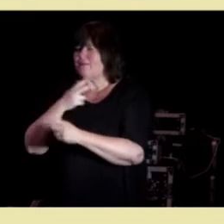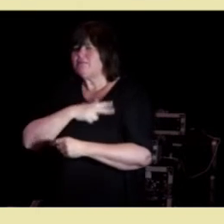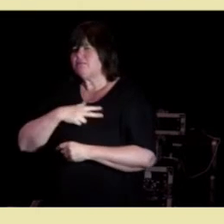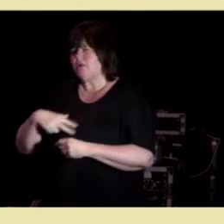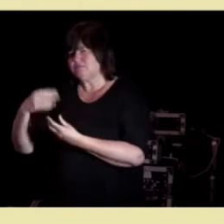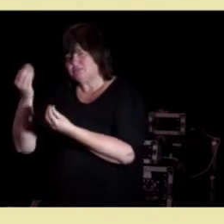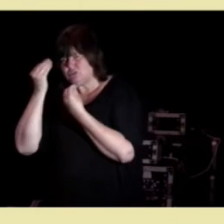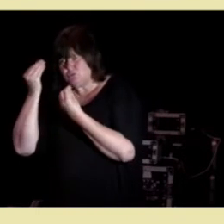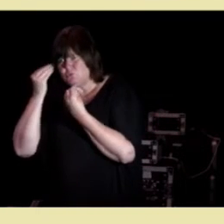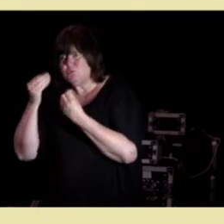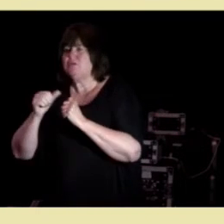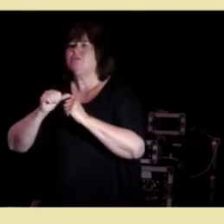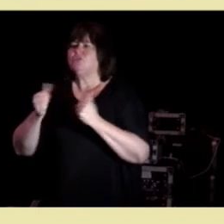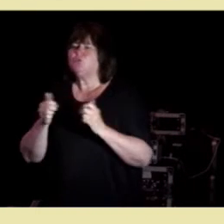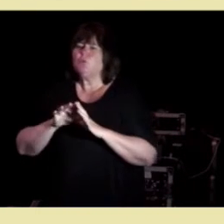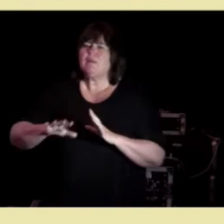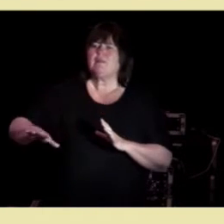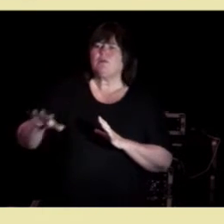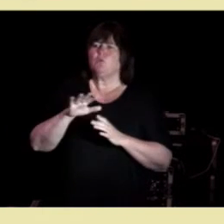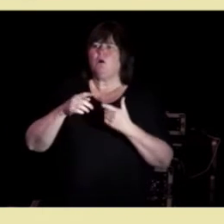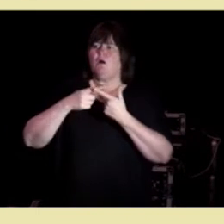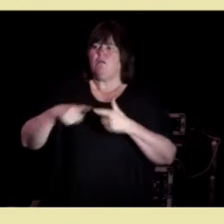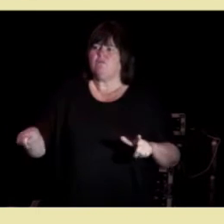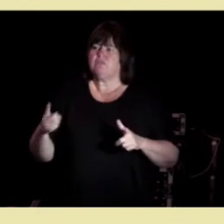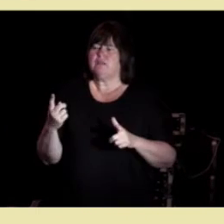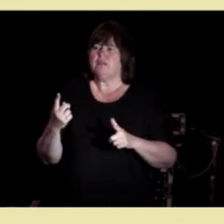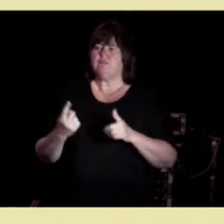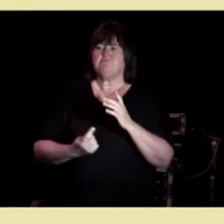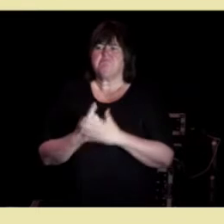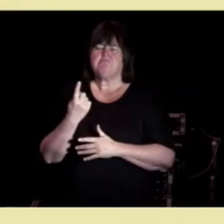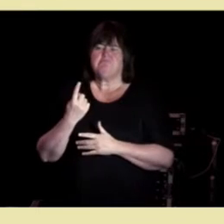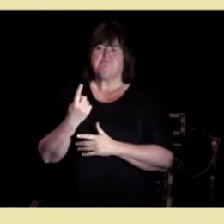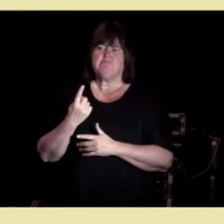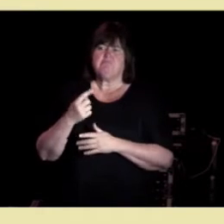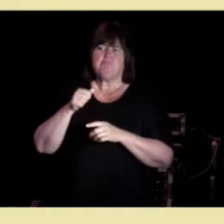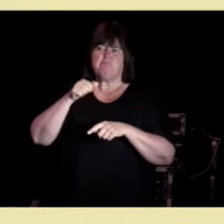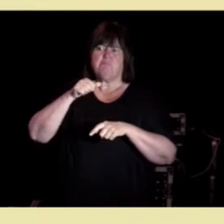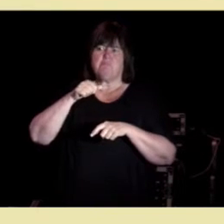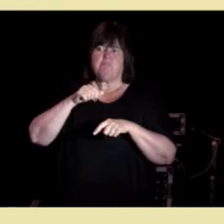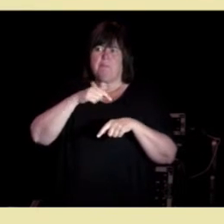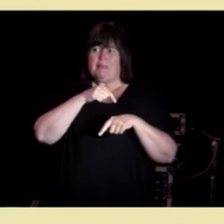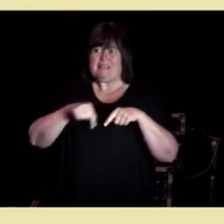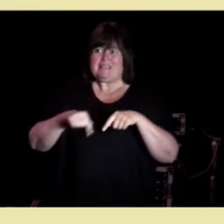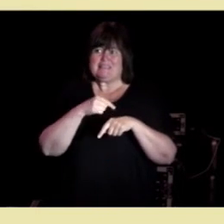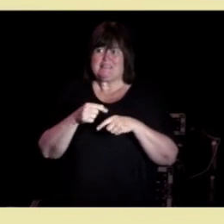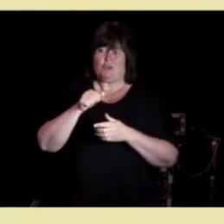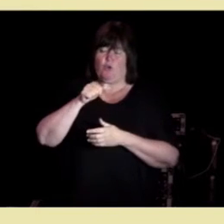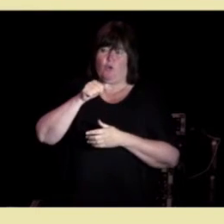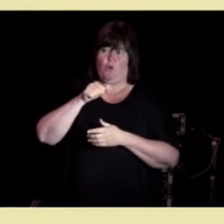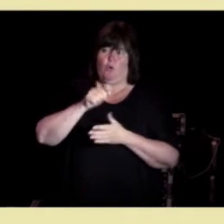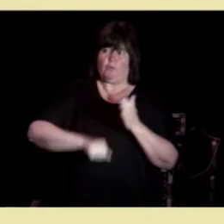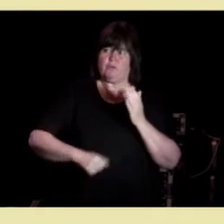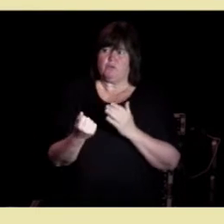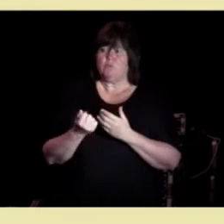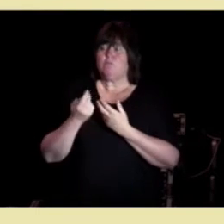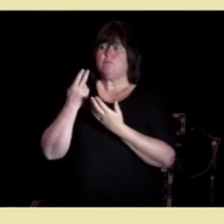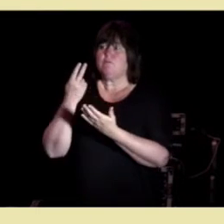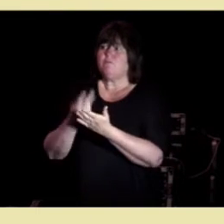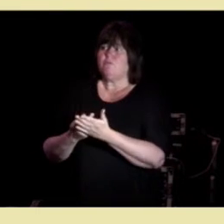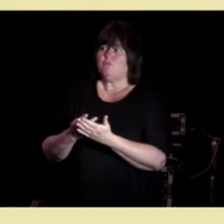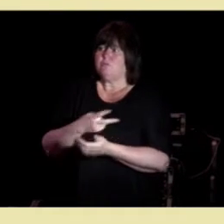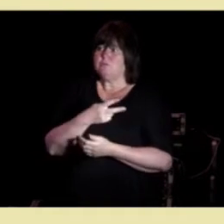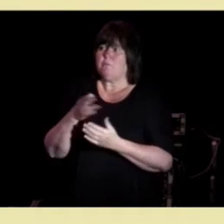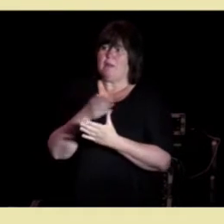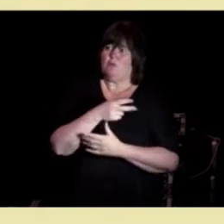regionale forskjeller når det gjelder meniskoperasjoner ble påvist også i Danmark mellom 2000 og